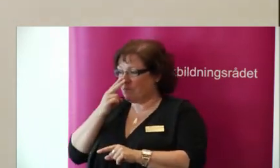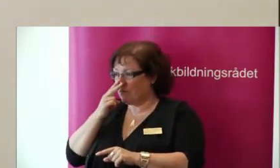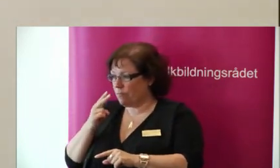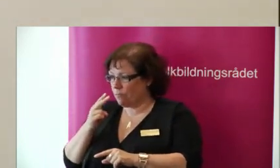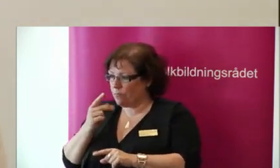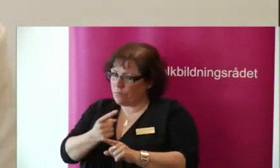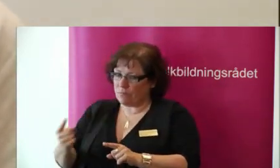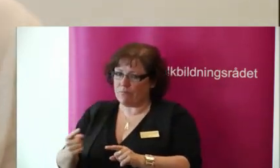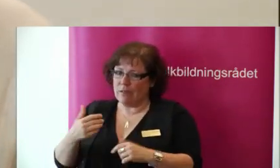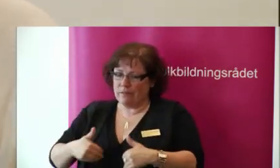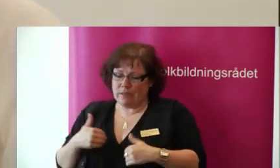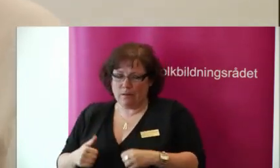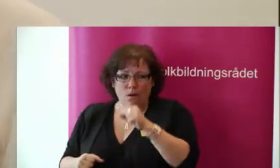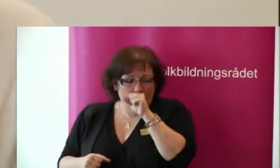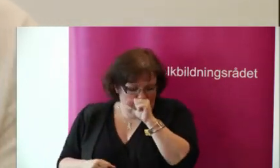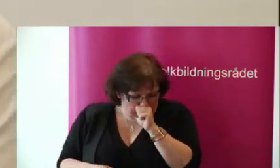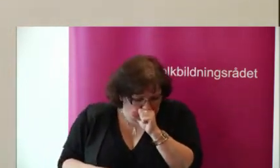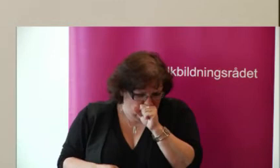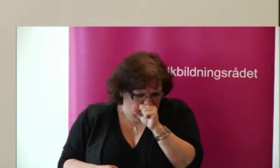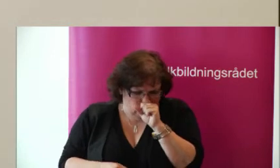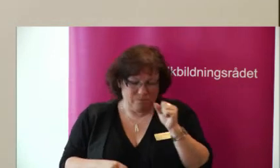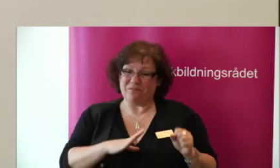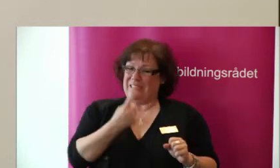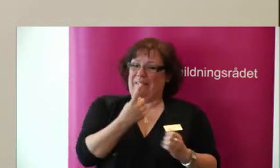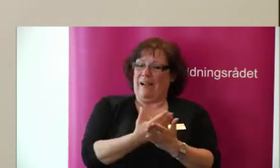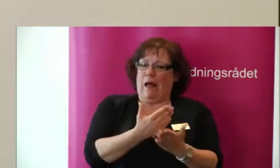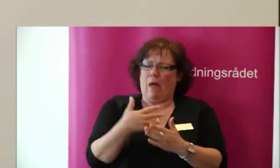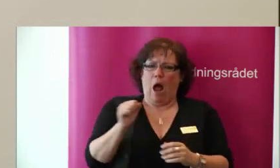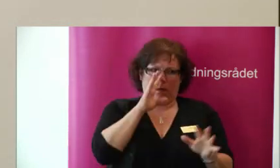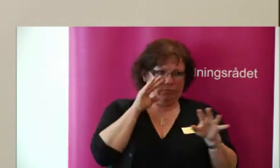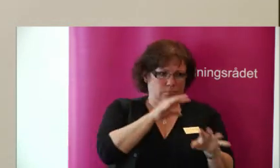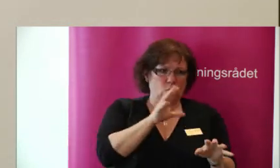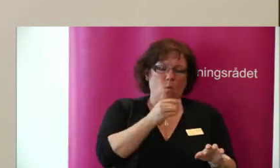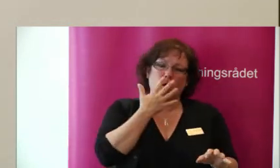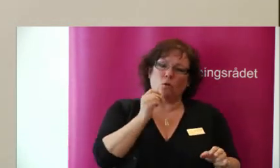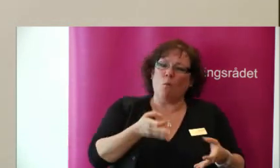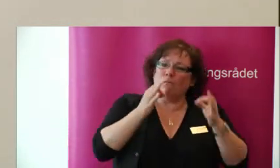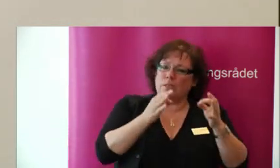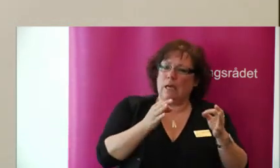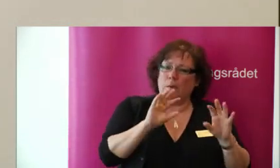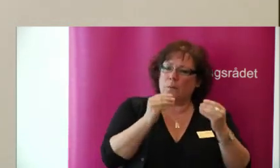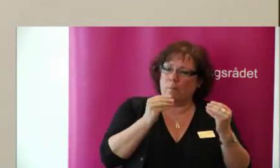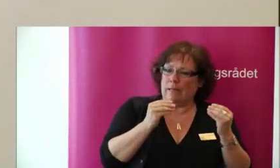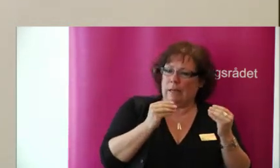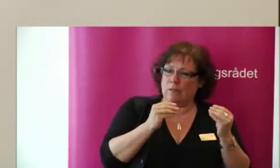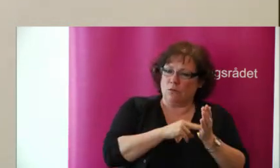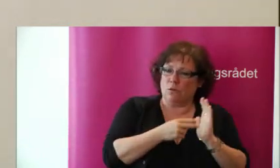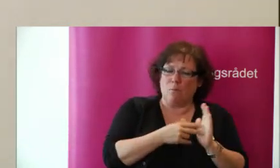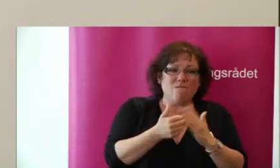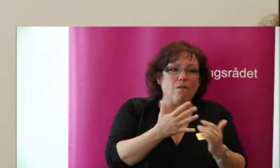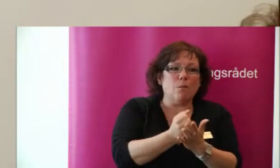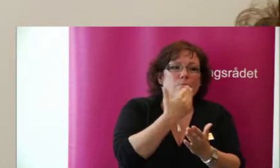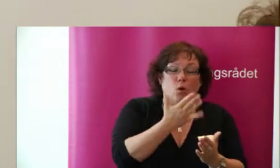två. Det finns ett land alla tittar på när det gäller det formella utbildningssystemet. Varför är de så framgångsrika? Det